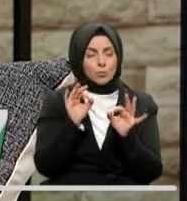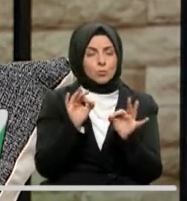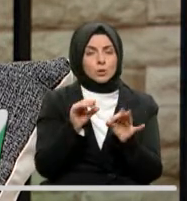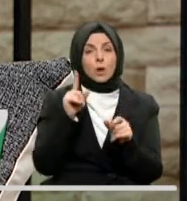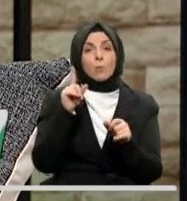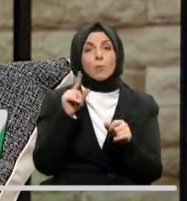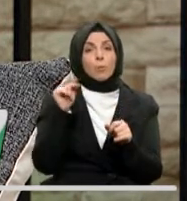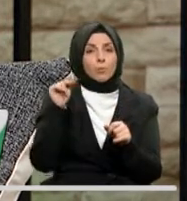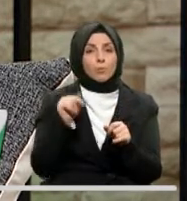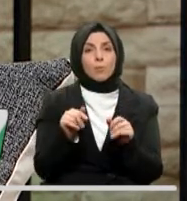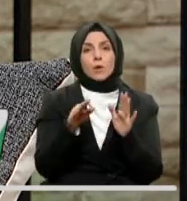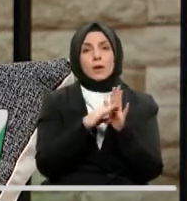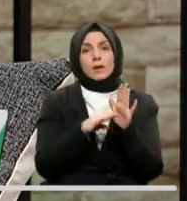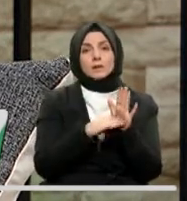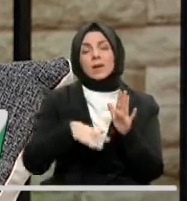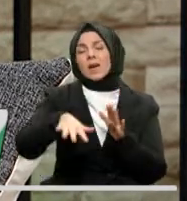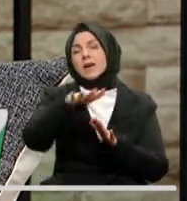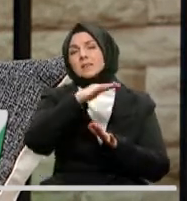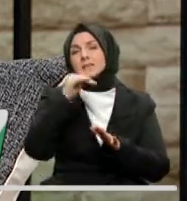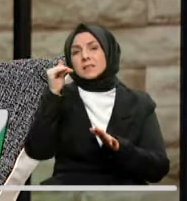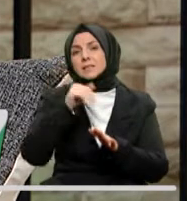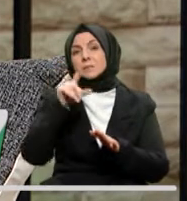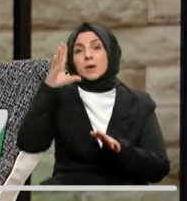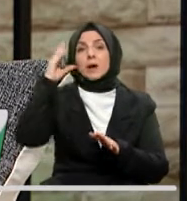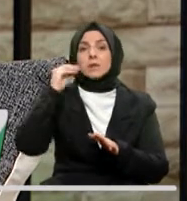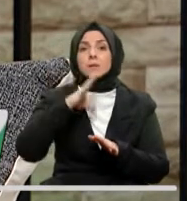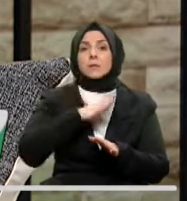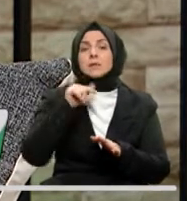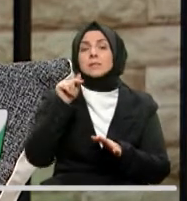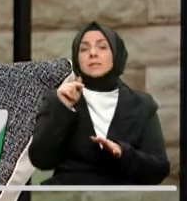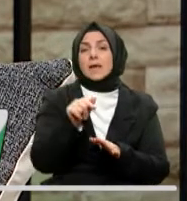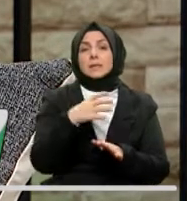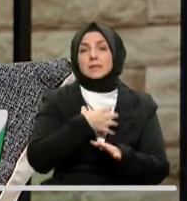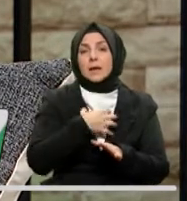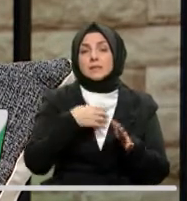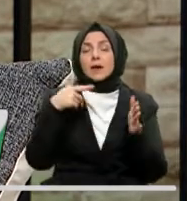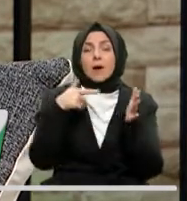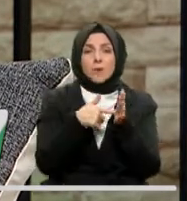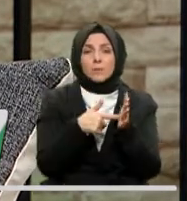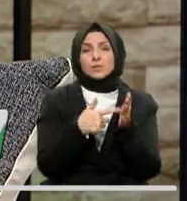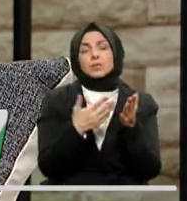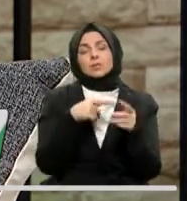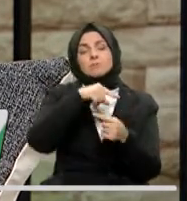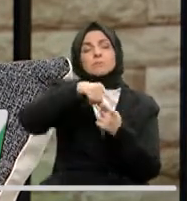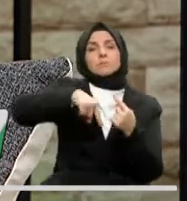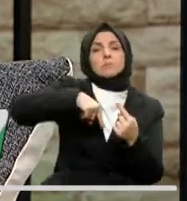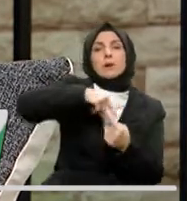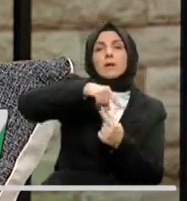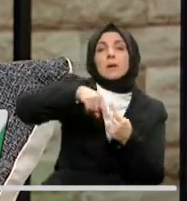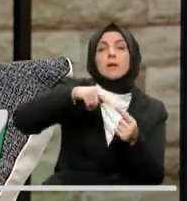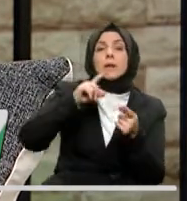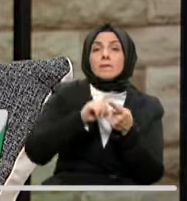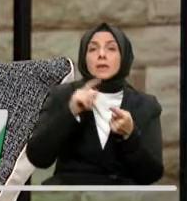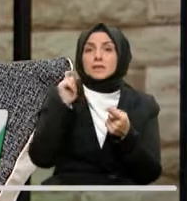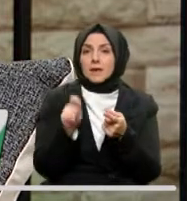insanın bu hayata gelişin ayrı bir anlamı var Sen kendi anlamanın peşine düş Sen kendi amacının peşine Düş ve gerçekten önü O